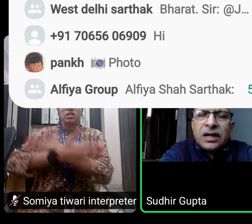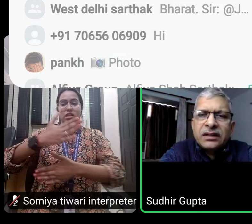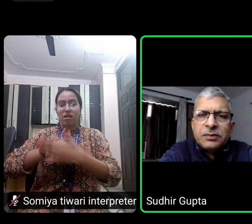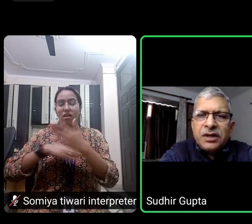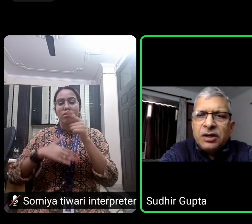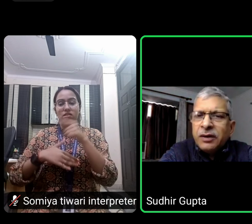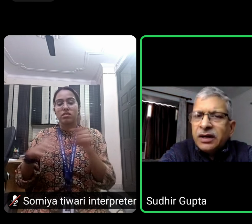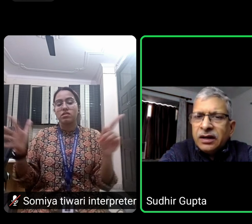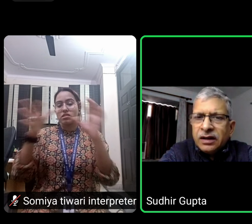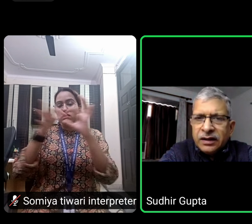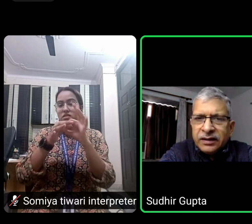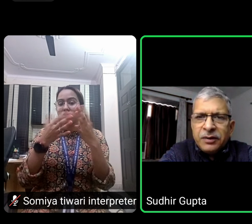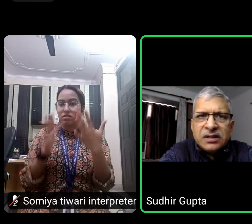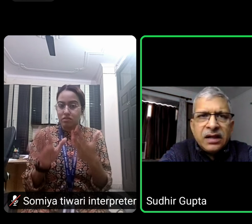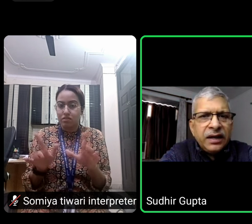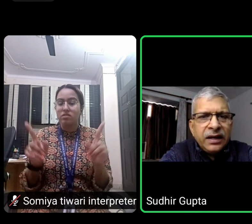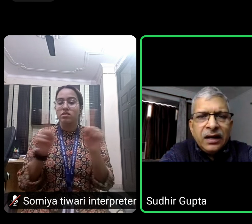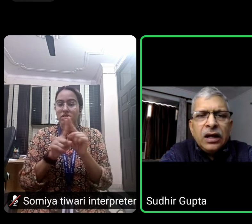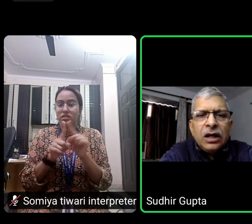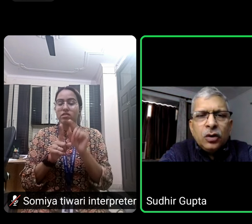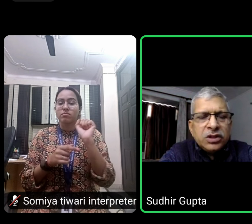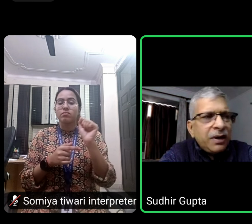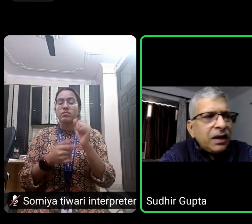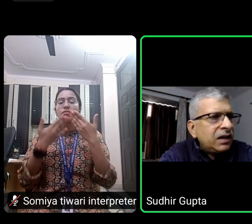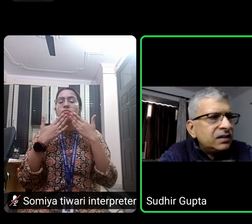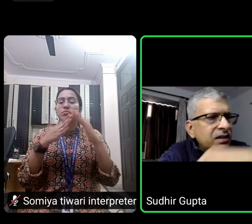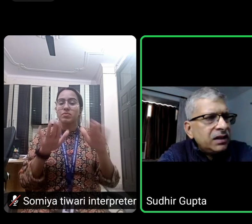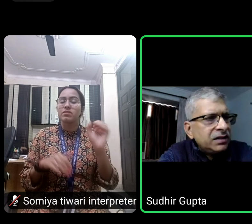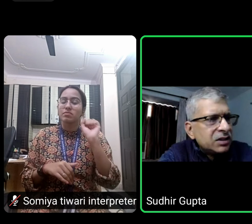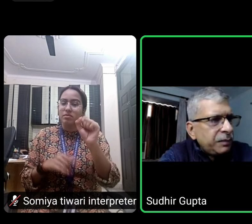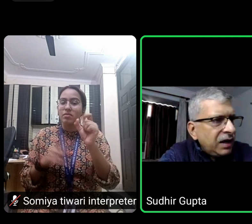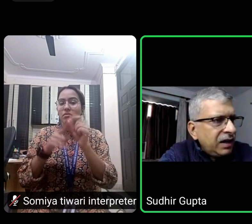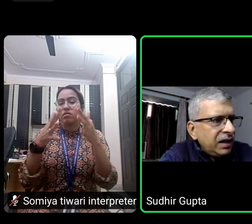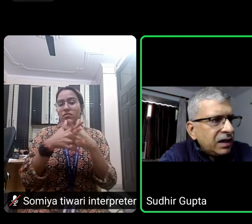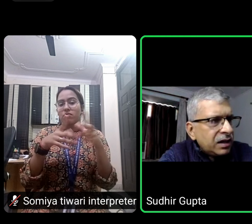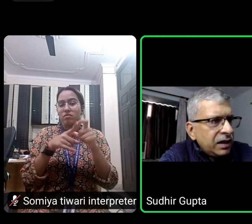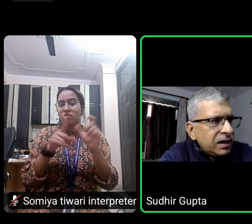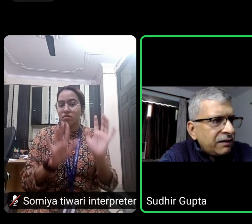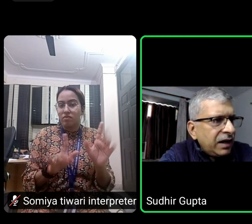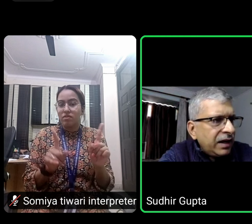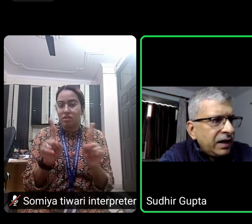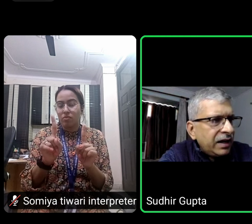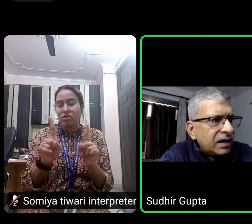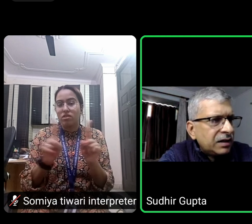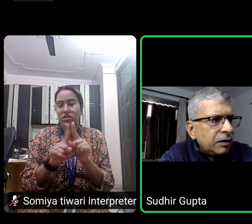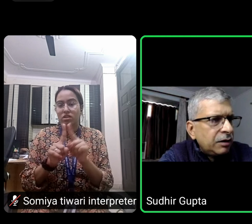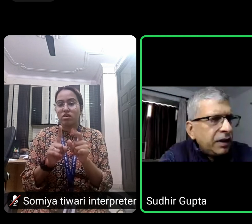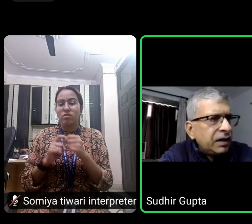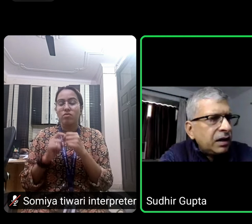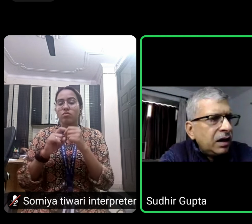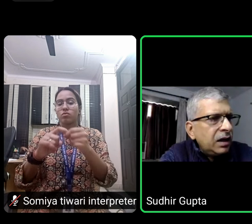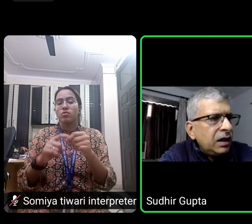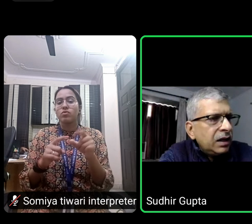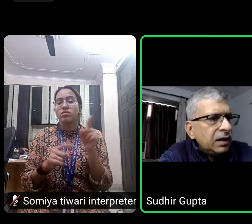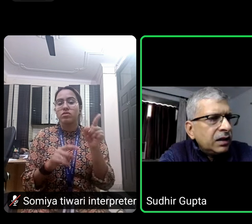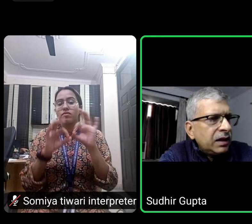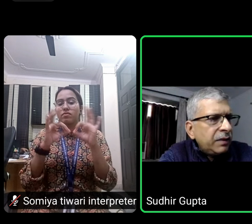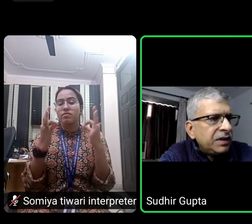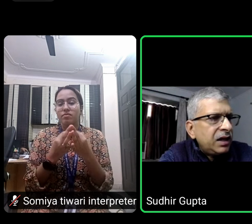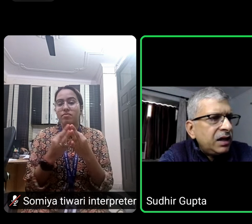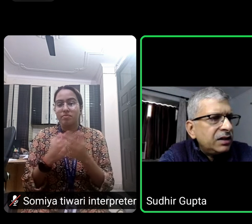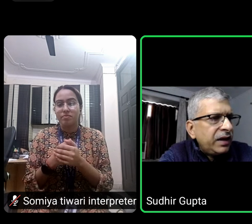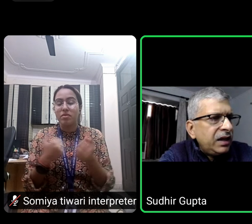और सार्थक में ट्रीटमेंट थेरेपीज ले रहे हैं, उनसे बात करने से जस्ट पहले एक एक सवाल आया है एक पेरेंट का,